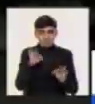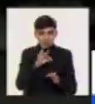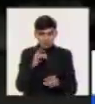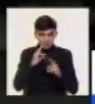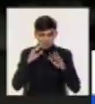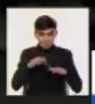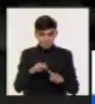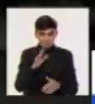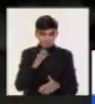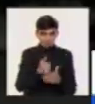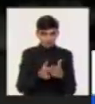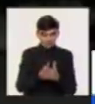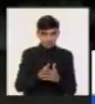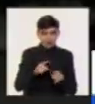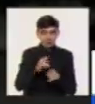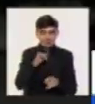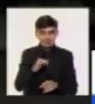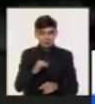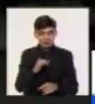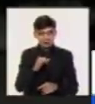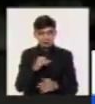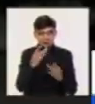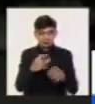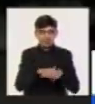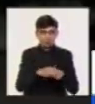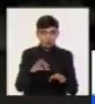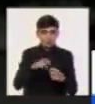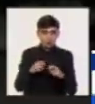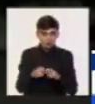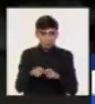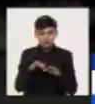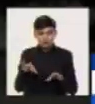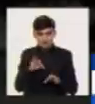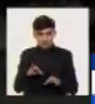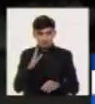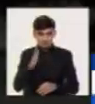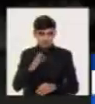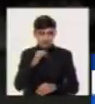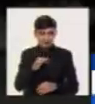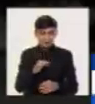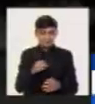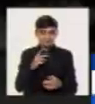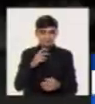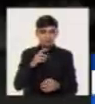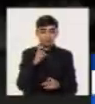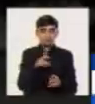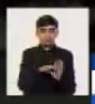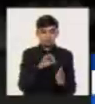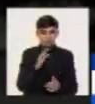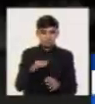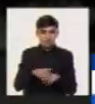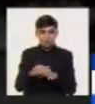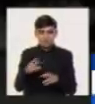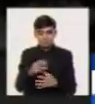ауып отырғанын да кемшілікке санайды. Өйткені қарапайым халықтың мәселесі жергілікті жерде шешіледі. Соны ескерген саясаттанушылар,